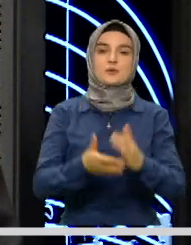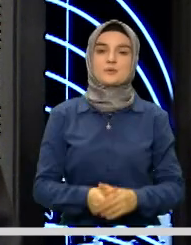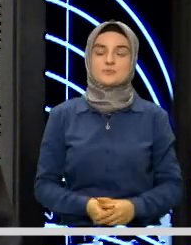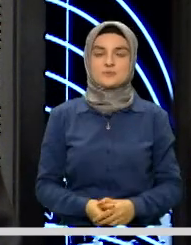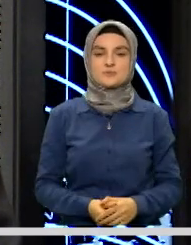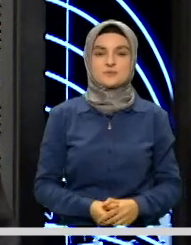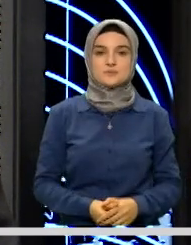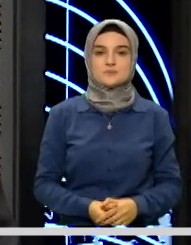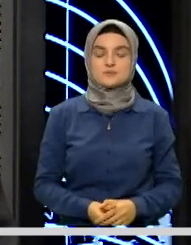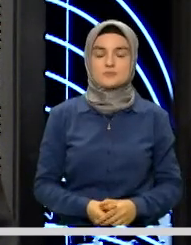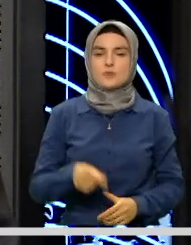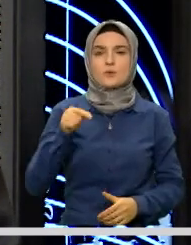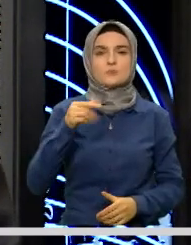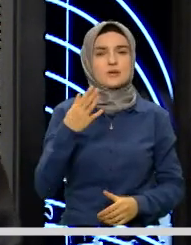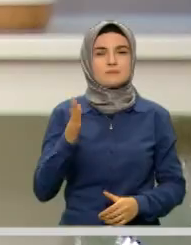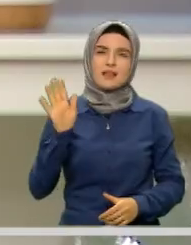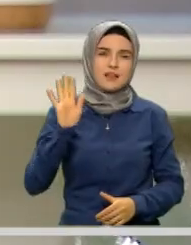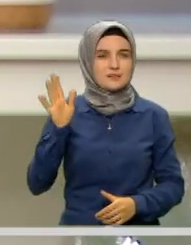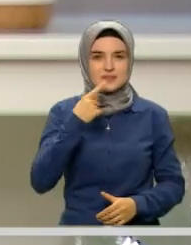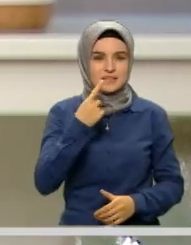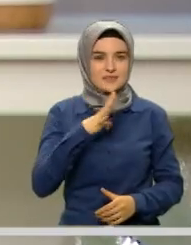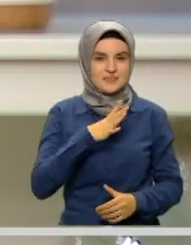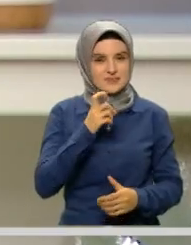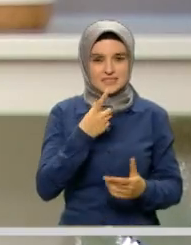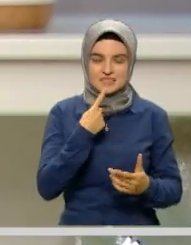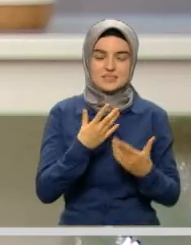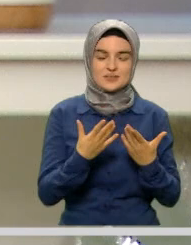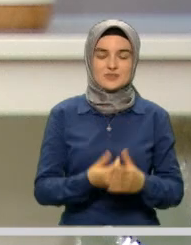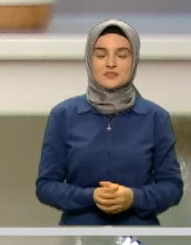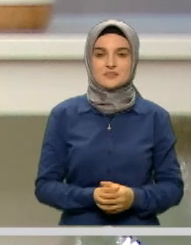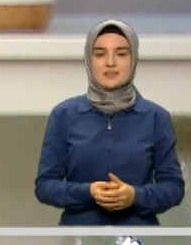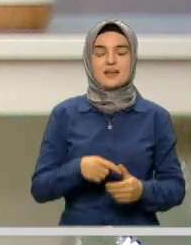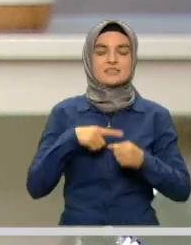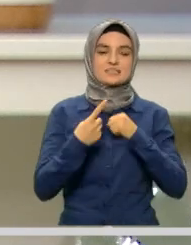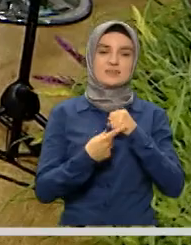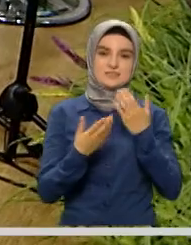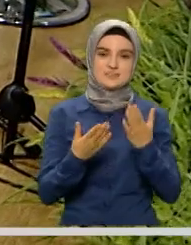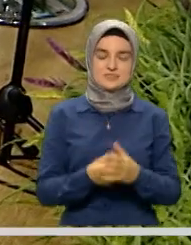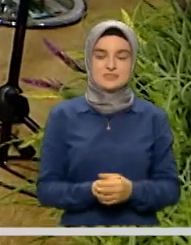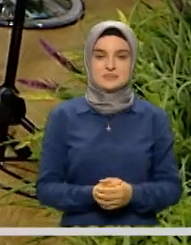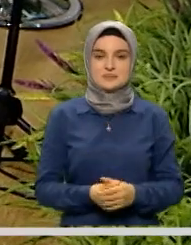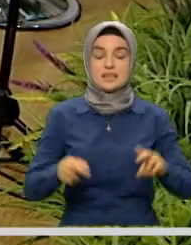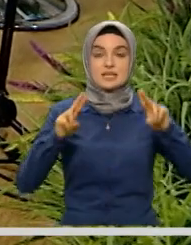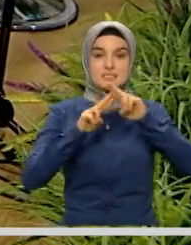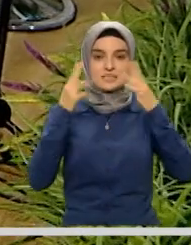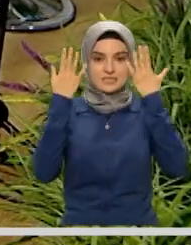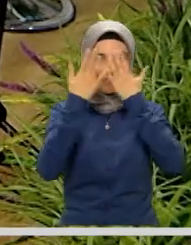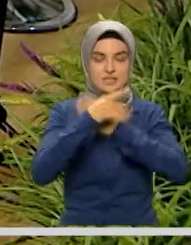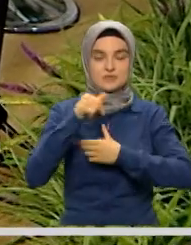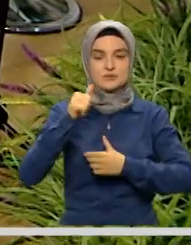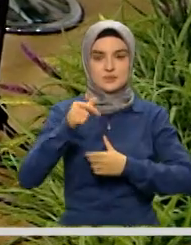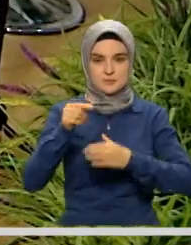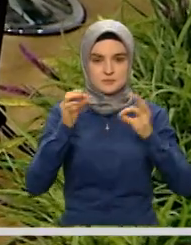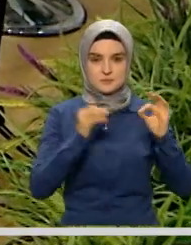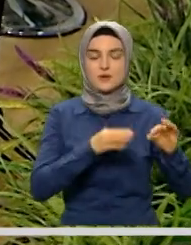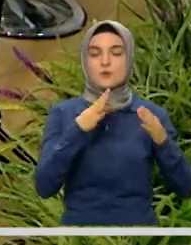Ben dedim bugün acaba elveda var mıdır ama haftaya bıraktınız. Evet şöyle Kadir gecesinin gününe bıraktık inşallah. İnşallah. O